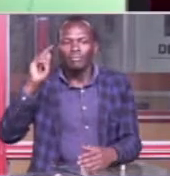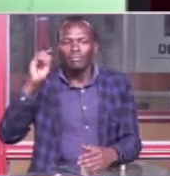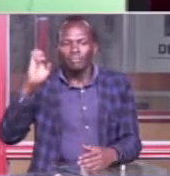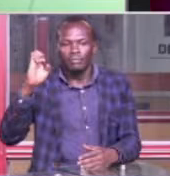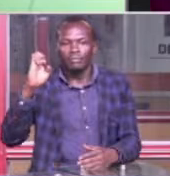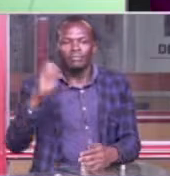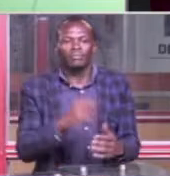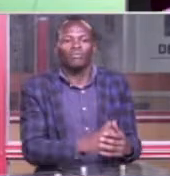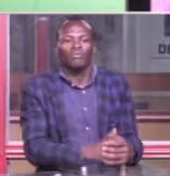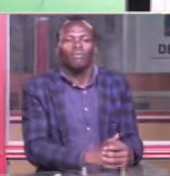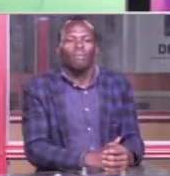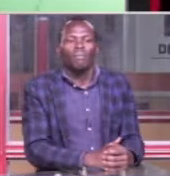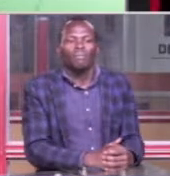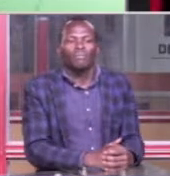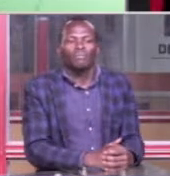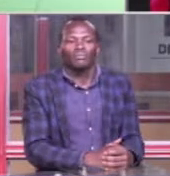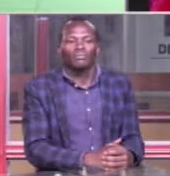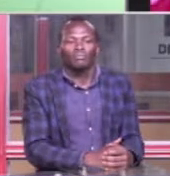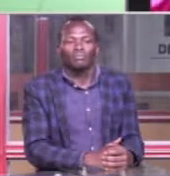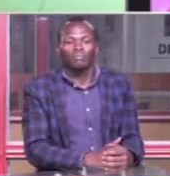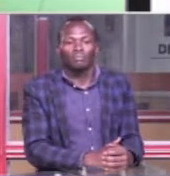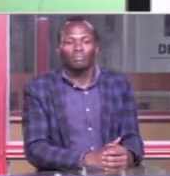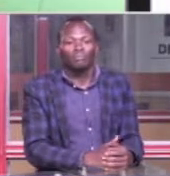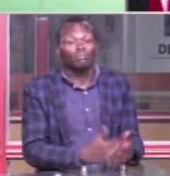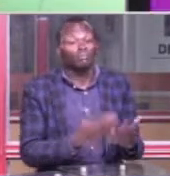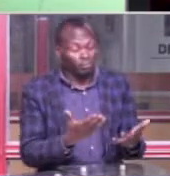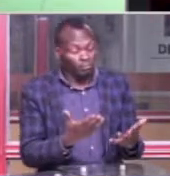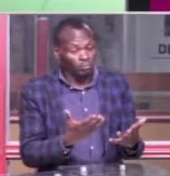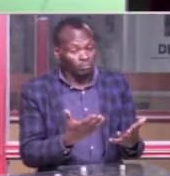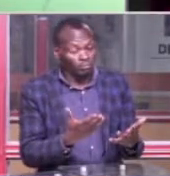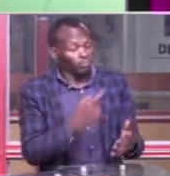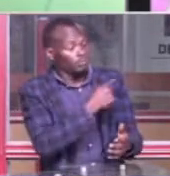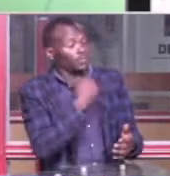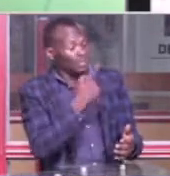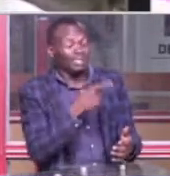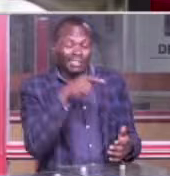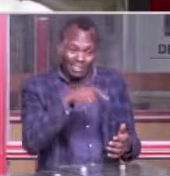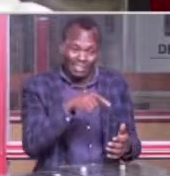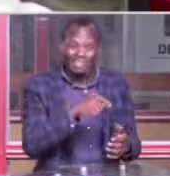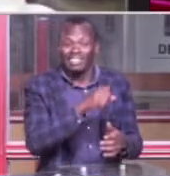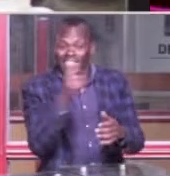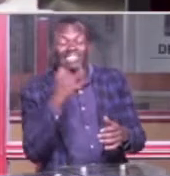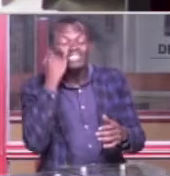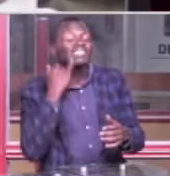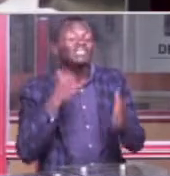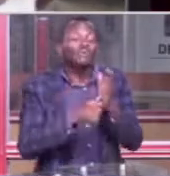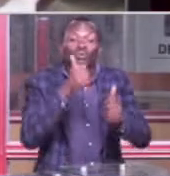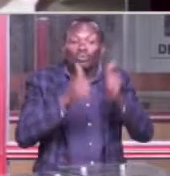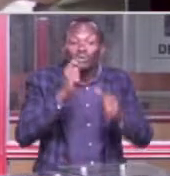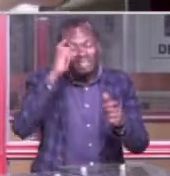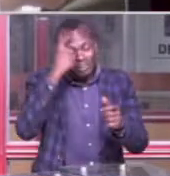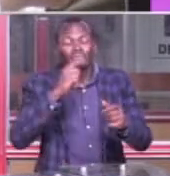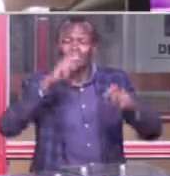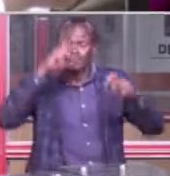So this is another serious national problem which government needs to address. Obubenje